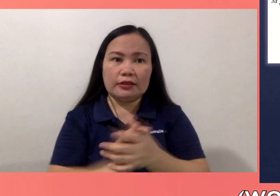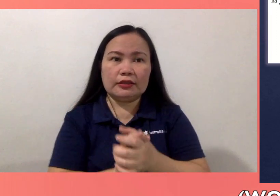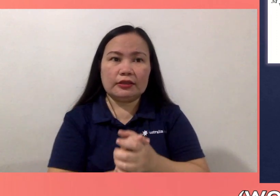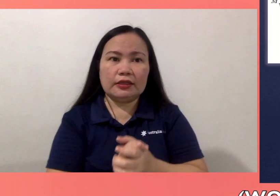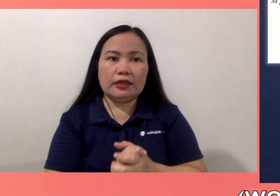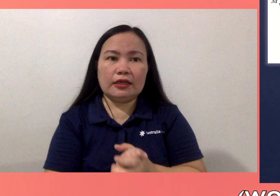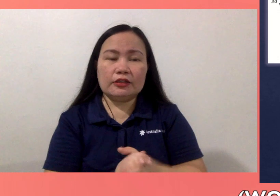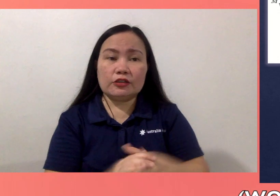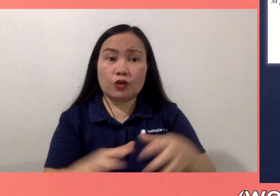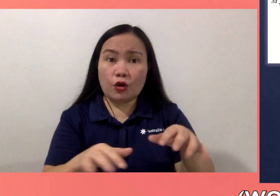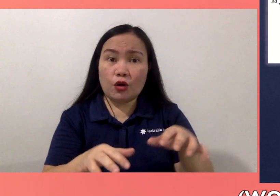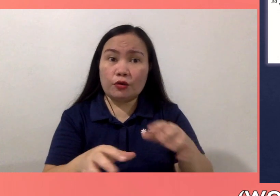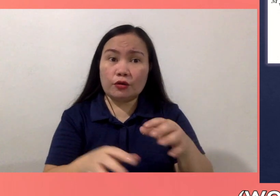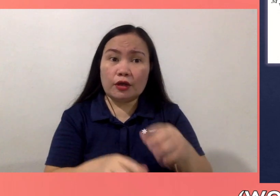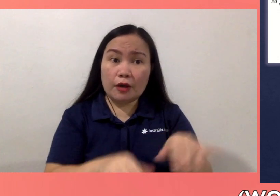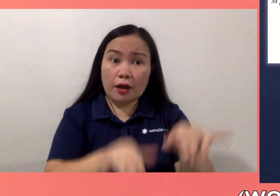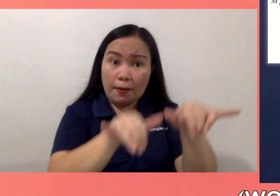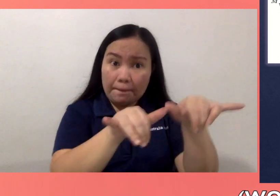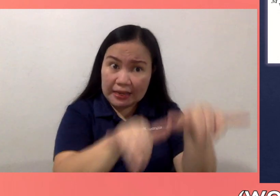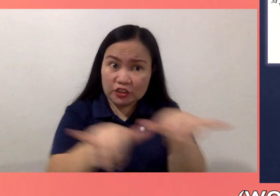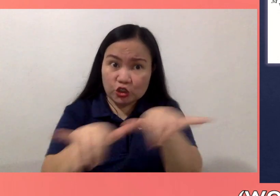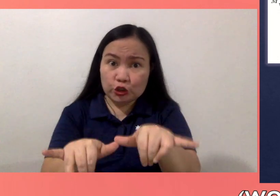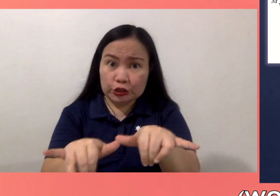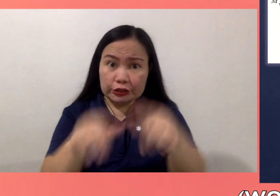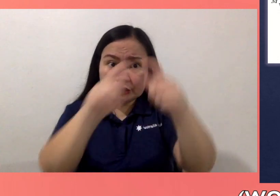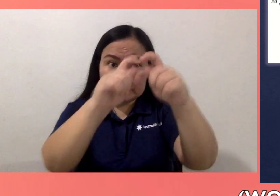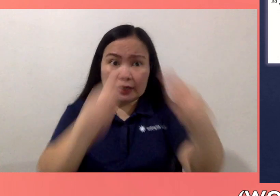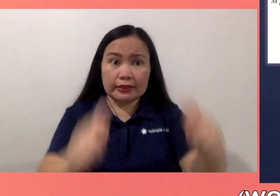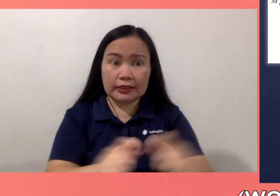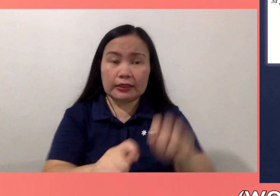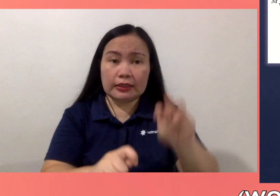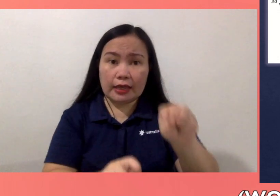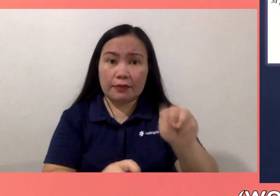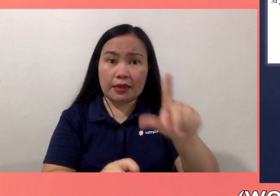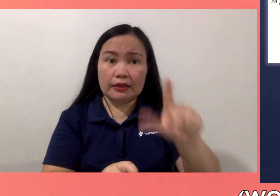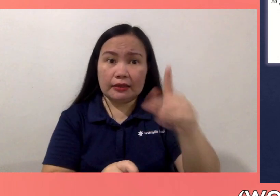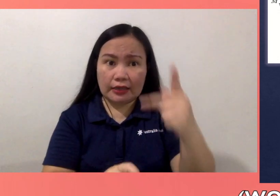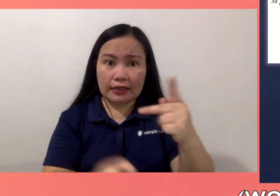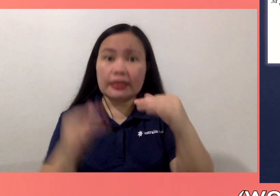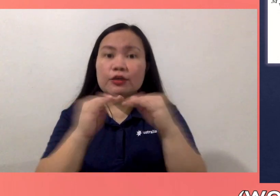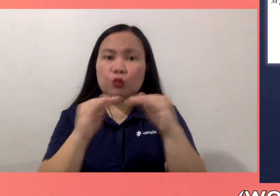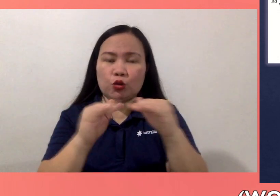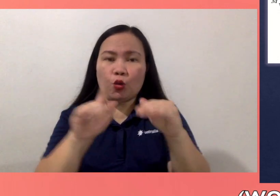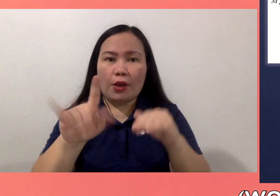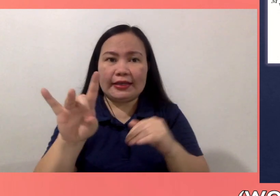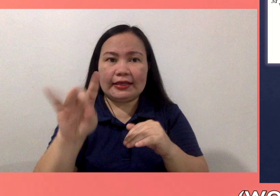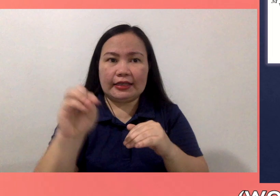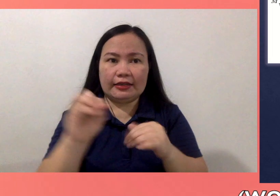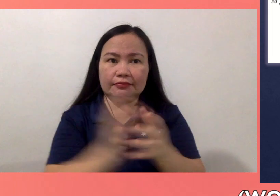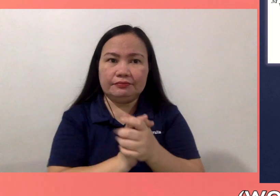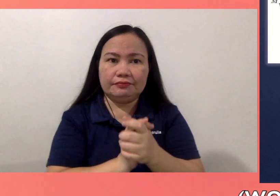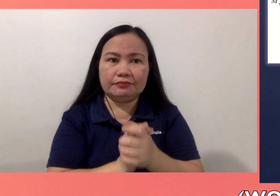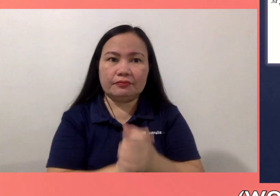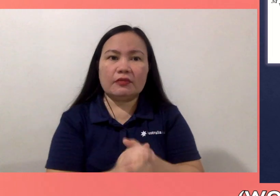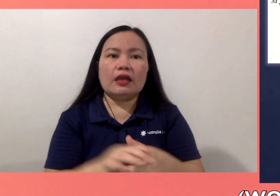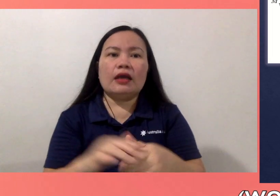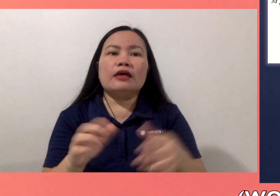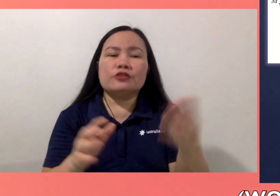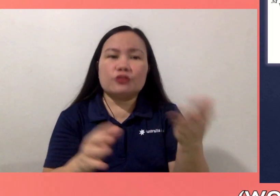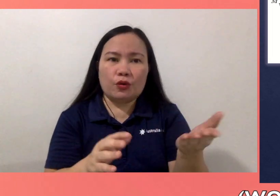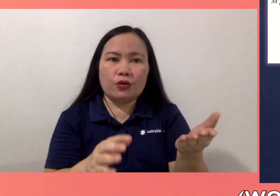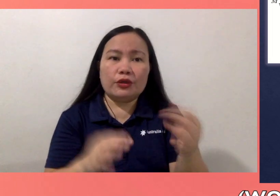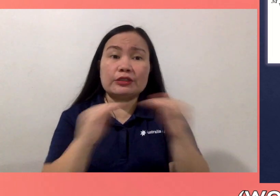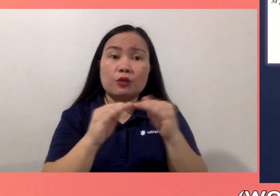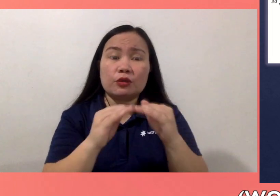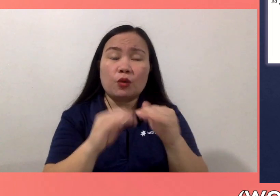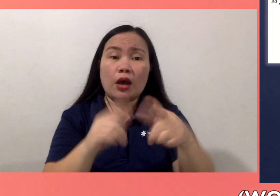pag kinuha natin yung measure ng triangle MLK, that is 180. So, kapag kinuha natin angle L plus